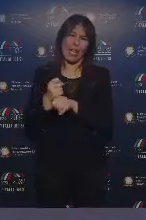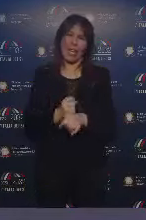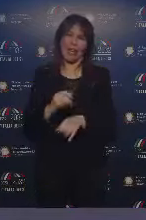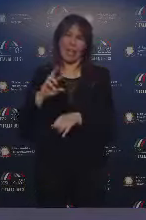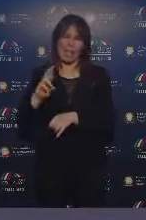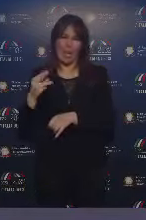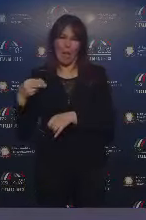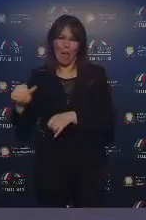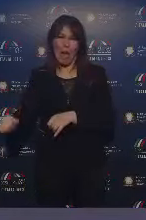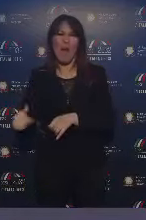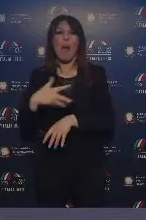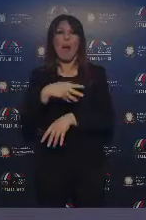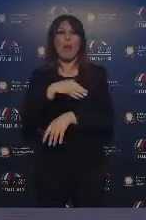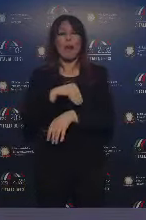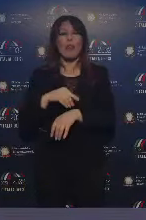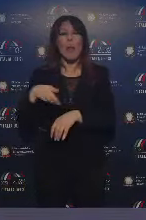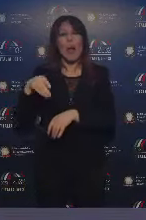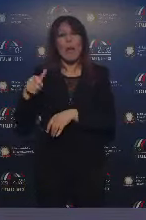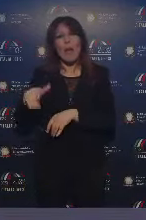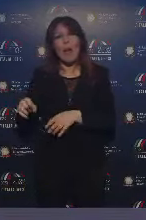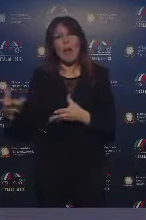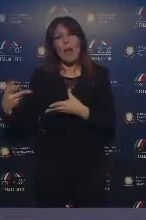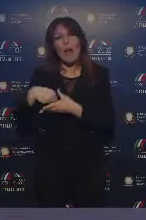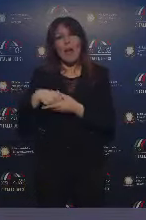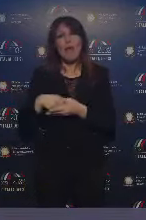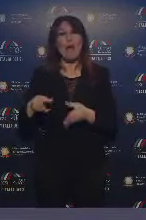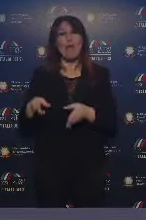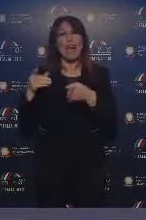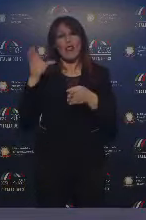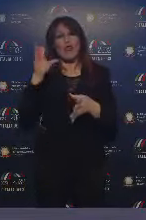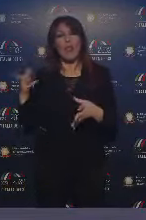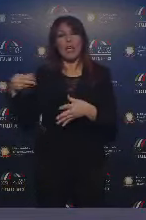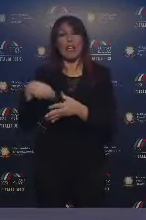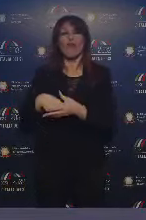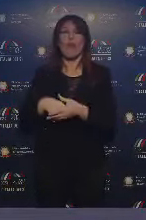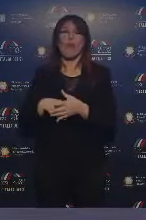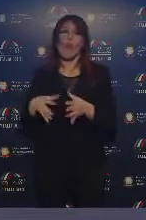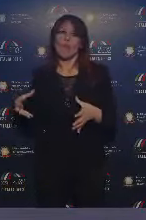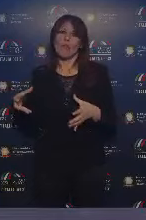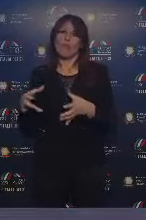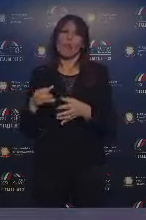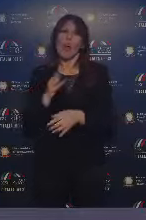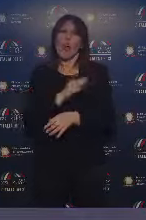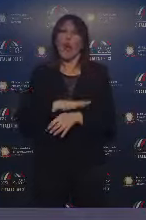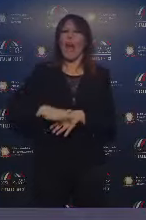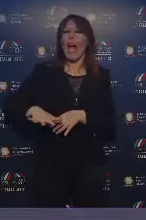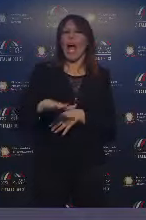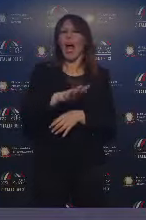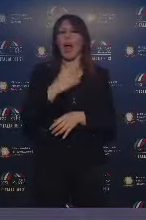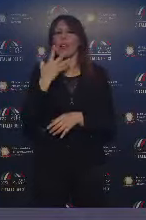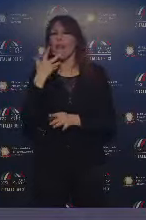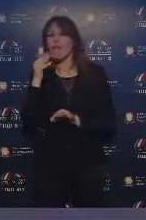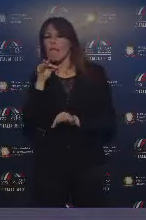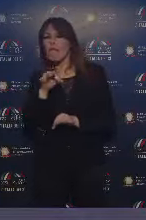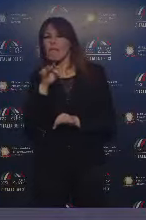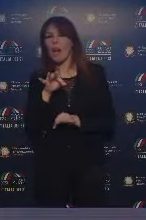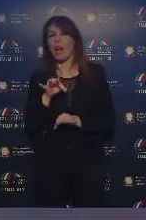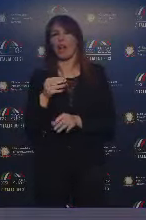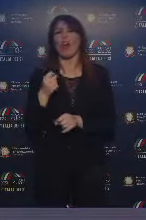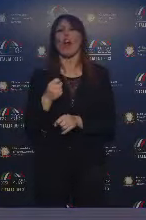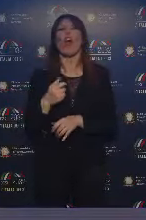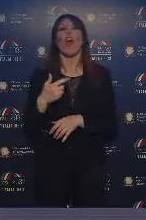Pepe che è nello staff che lavora con me a Palazzo Chigi ed è un lobbista per la Lucania di assoluta eccellenza ringrazio il